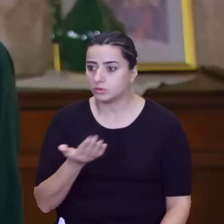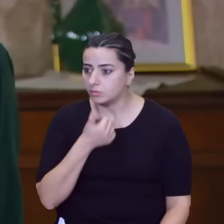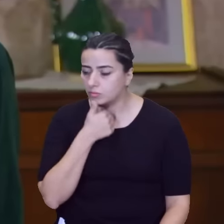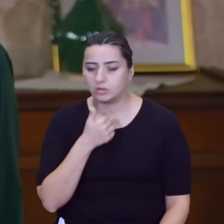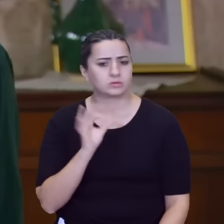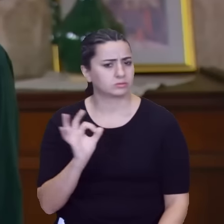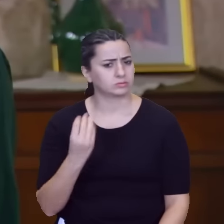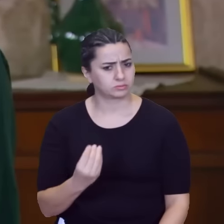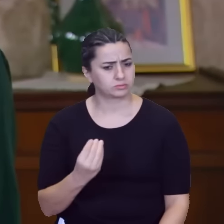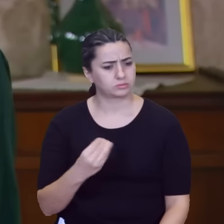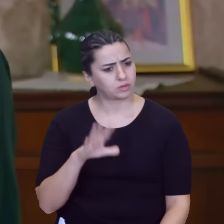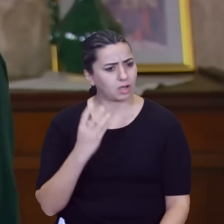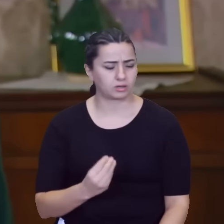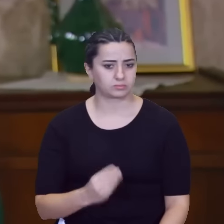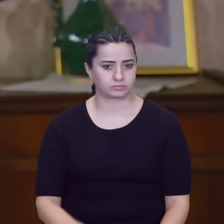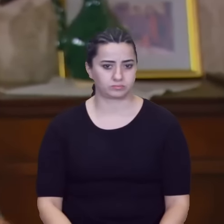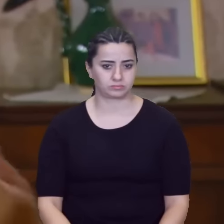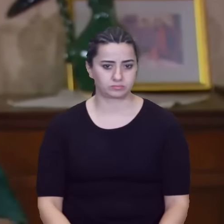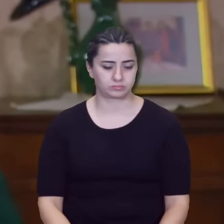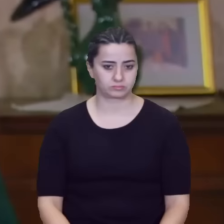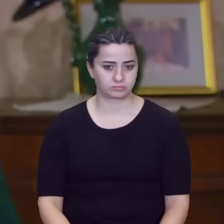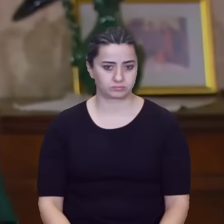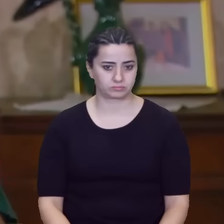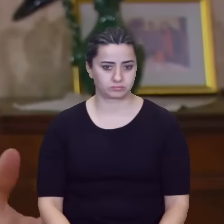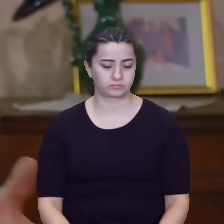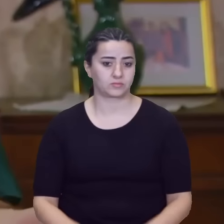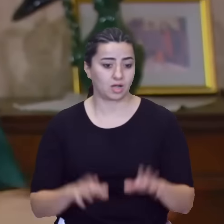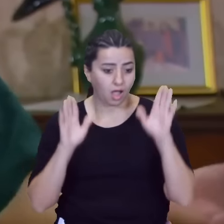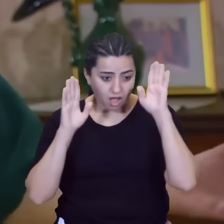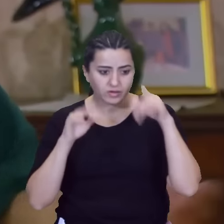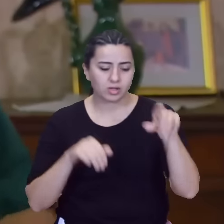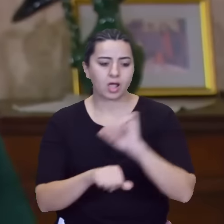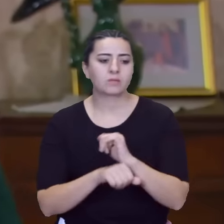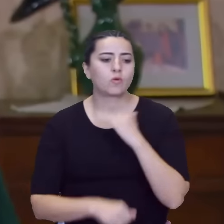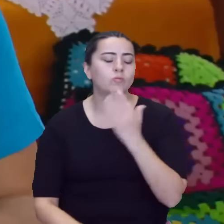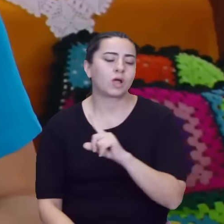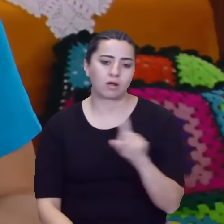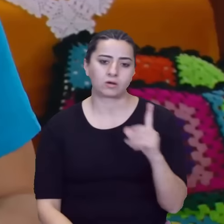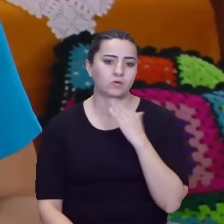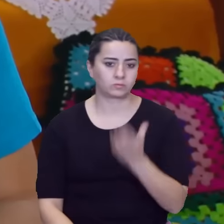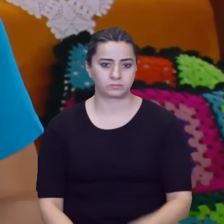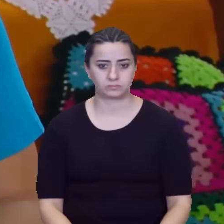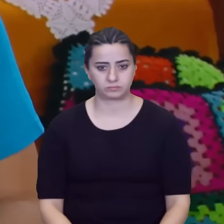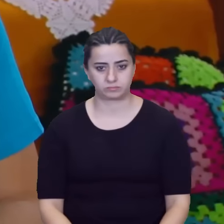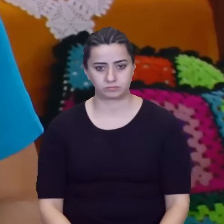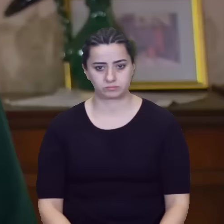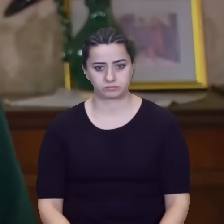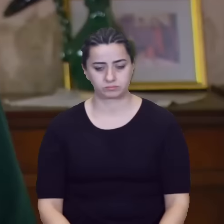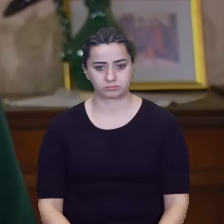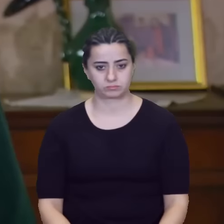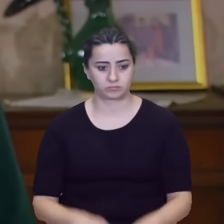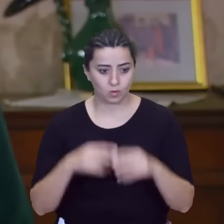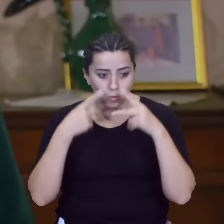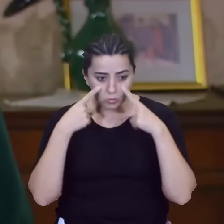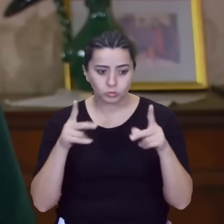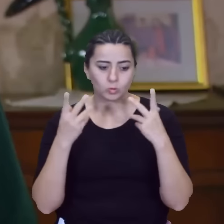Çok iyi olur ya. En iyisi öyle olur. Şimdi bak ben zaten hayvanların kafese kapatılmasına çok karşıyım ya. Çok yani bak özgür